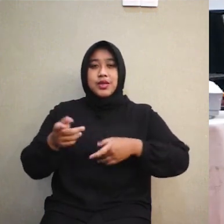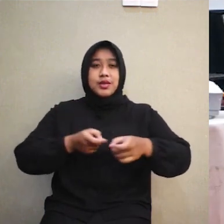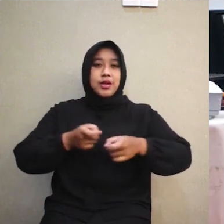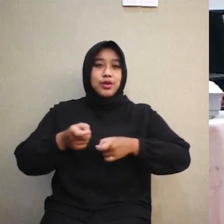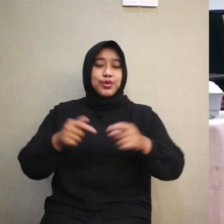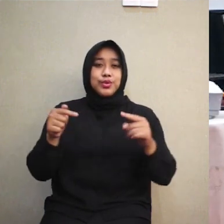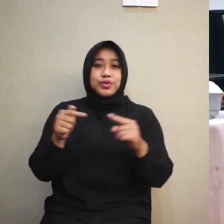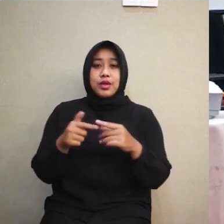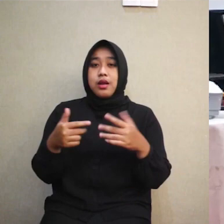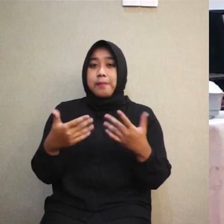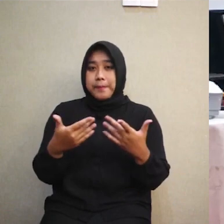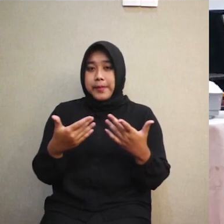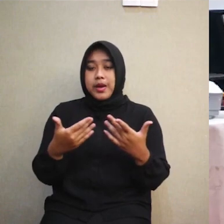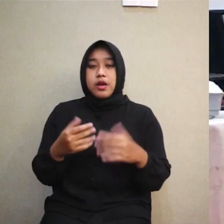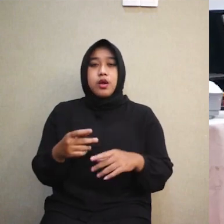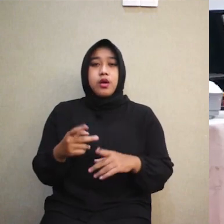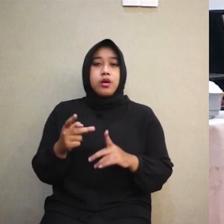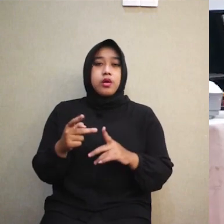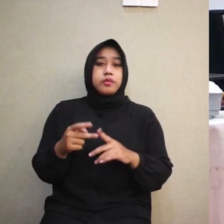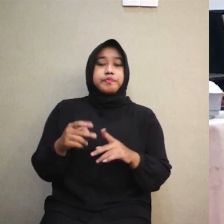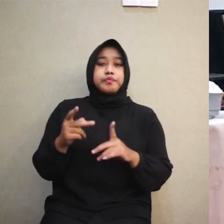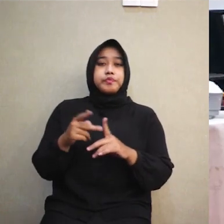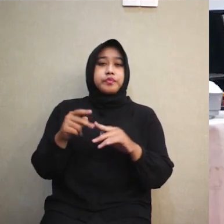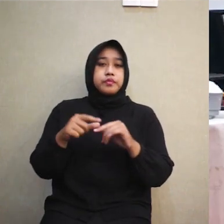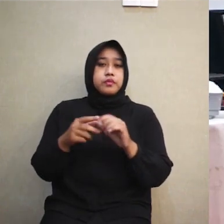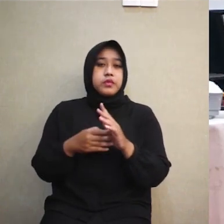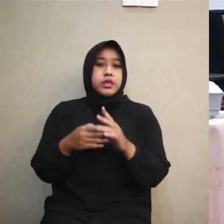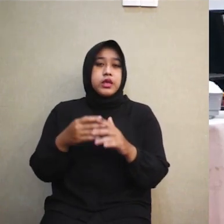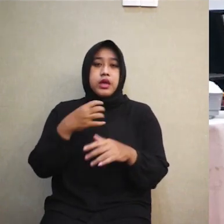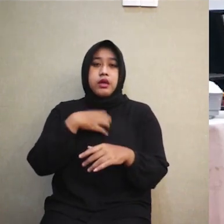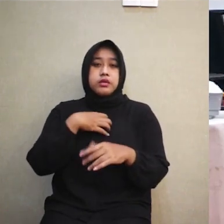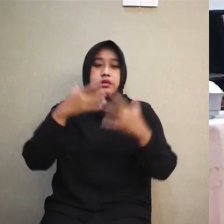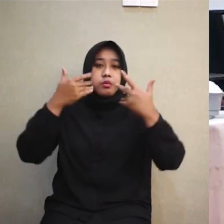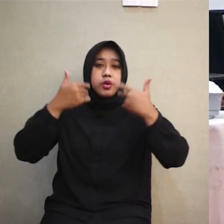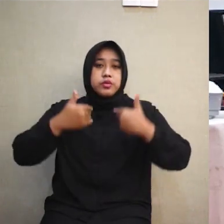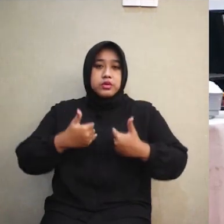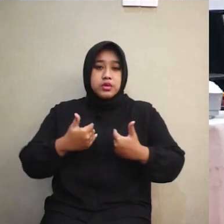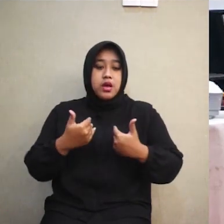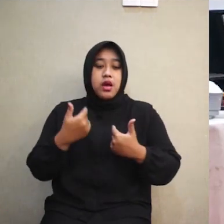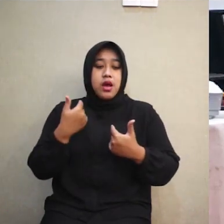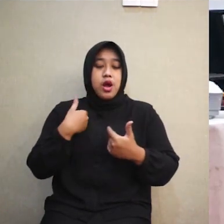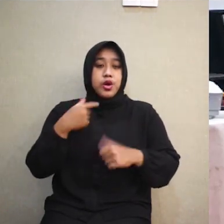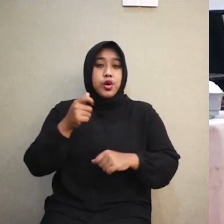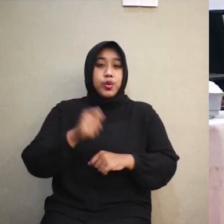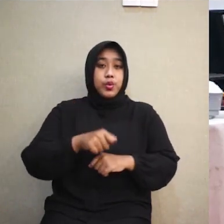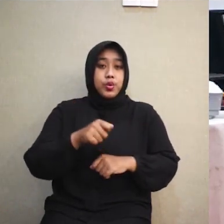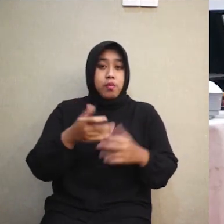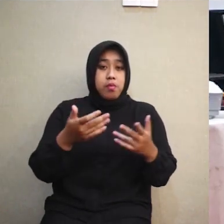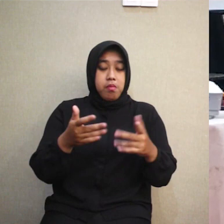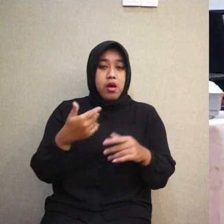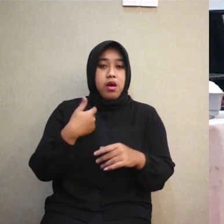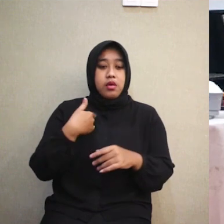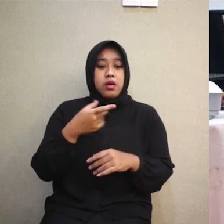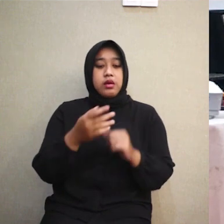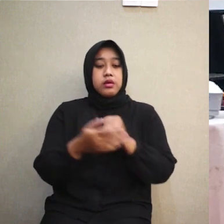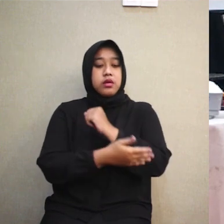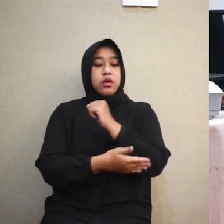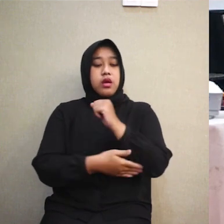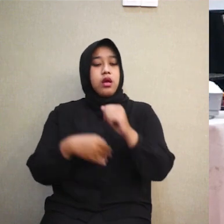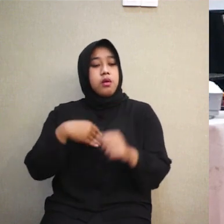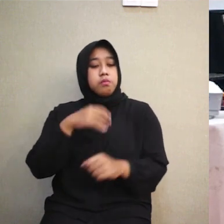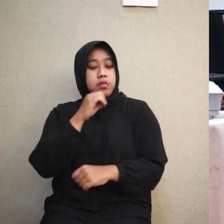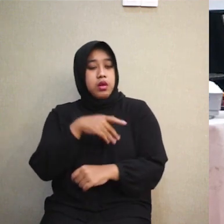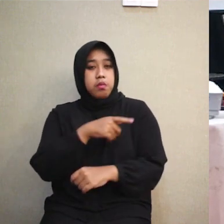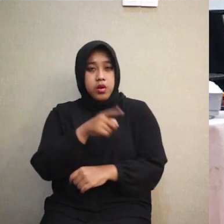sebagai bagian dari human right sebagai bagian dari manusia bahkan sudah ada hukumnya dan negara di situ menyatakan sendiri